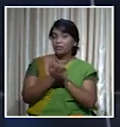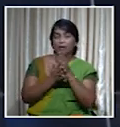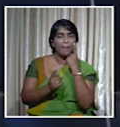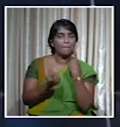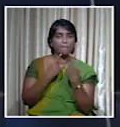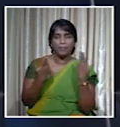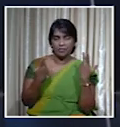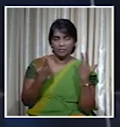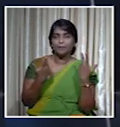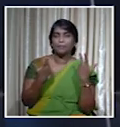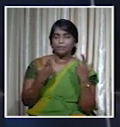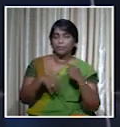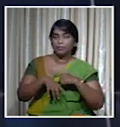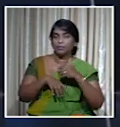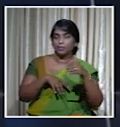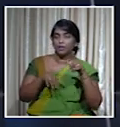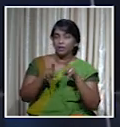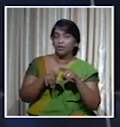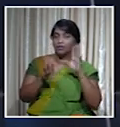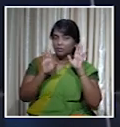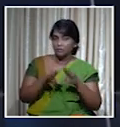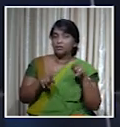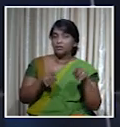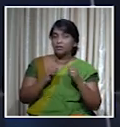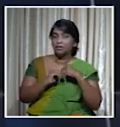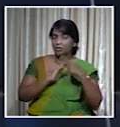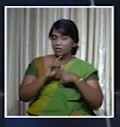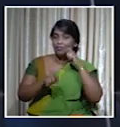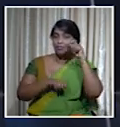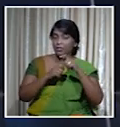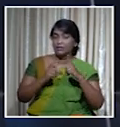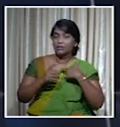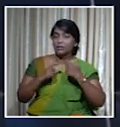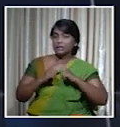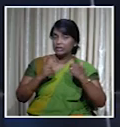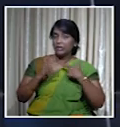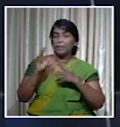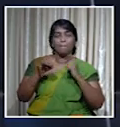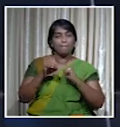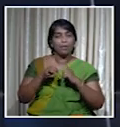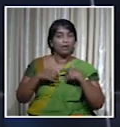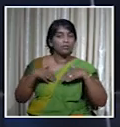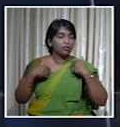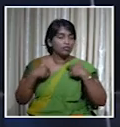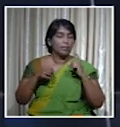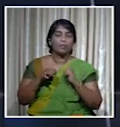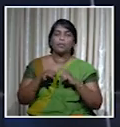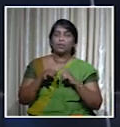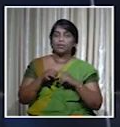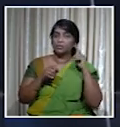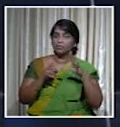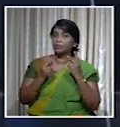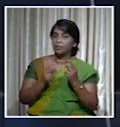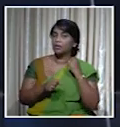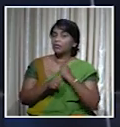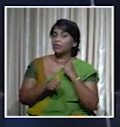පරීක්ෂණේ? කාලය අවසන් වන්නේ. මේ කාලය ගත වෙනවා. කාලය ගත වෙන නිසා මේක මේ රටේ ජනතාවගේ ජීවත් වීම පිළිබඳ ප්‍රශ්නයක්, සෞඛ්‍ය පිළිබඳ ප්‍රශ්නයක්. ඒ නිසා